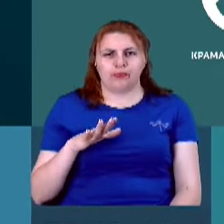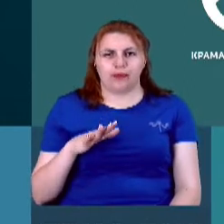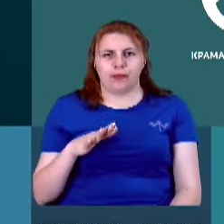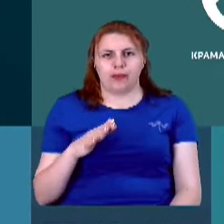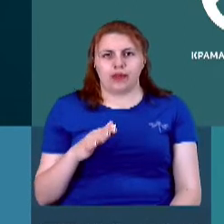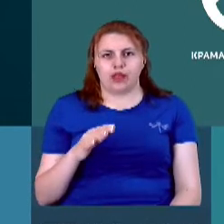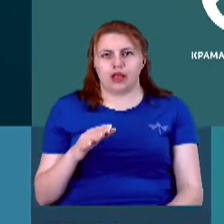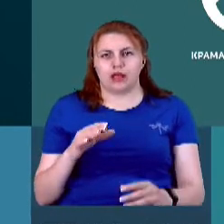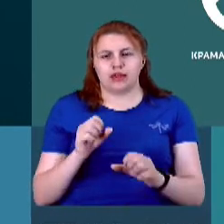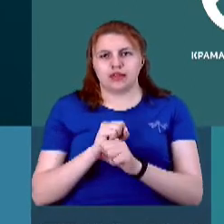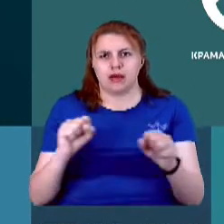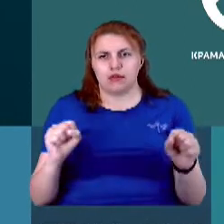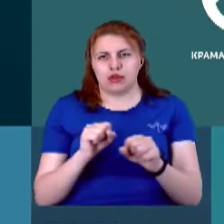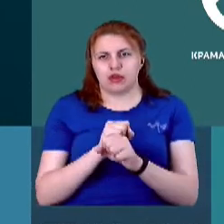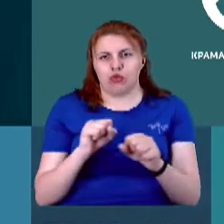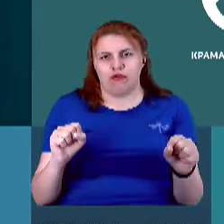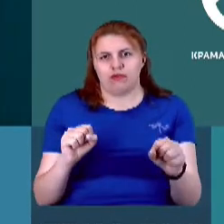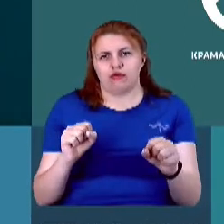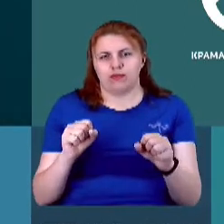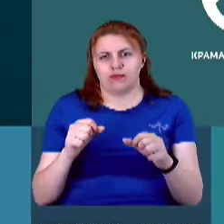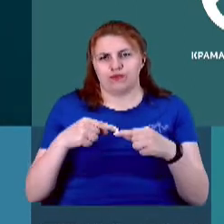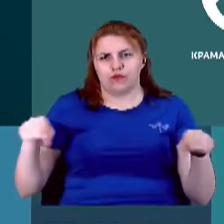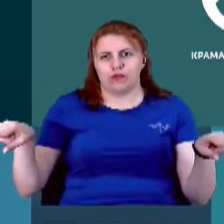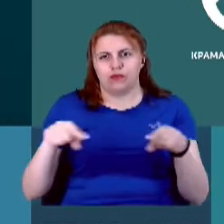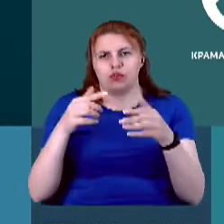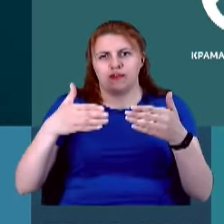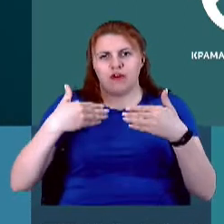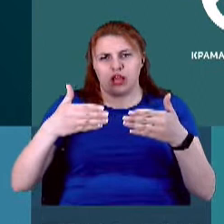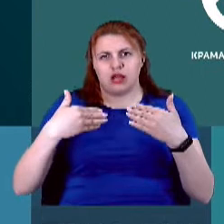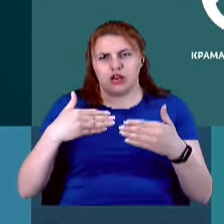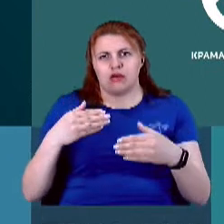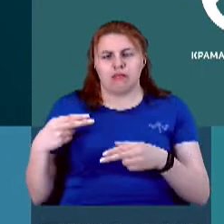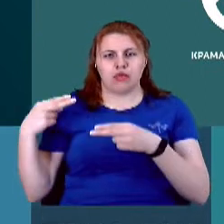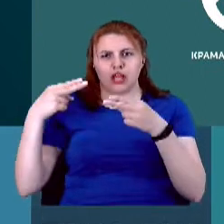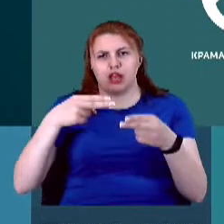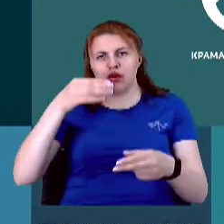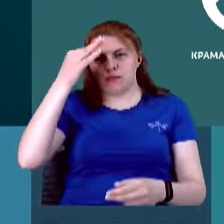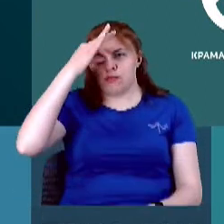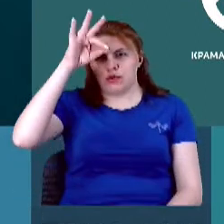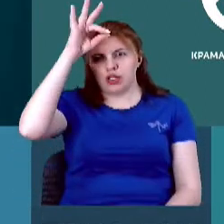українською двері в подвір'я. Тоді приїхала поліція і,